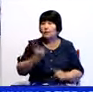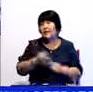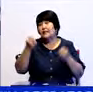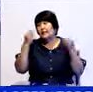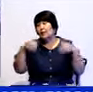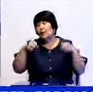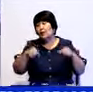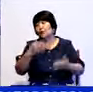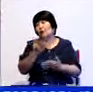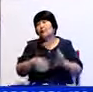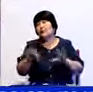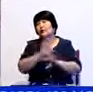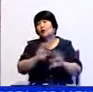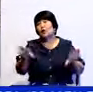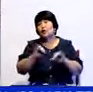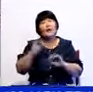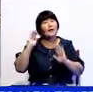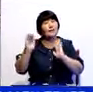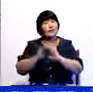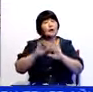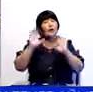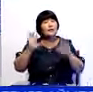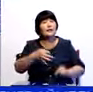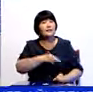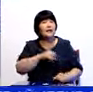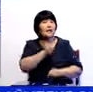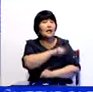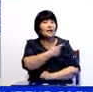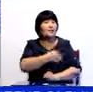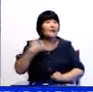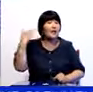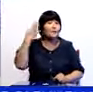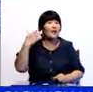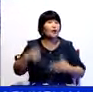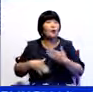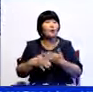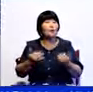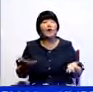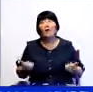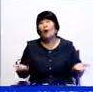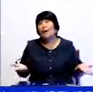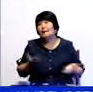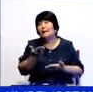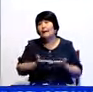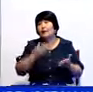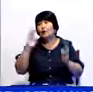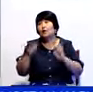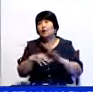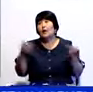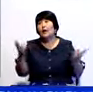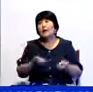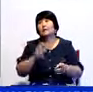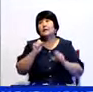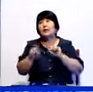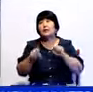мәдени құқықтар мәселесі түсіндірілді. Тыңдаушыларға заңгерлік, медициналық және психологиялық көмекті алуда қандай қағидаларға сүйену қажеттігі